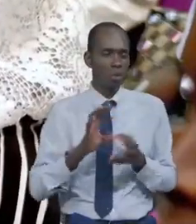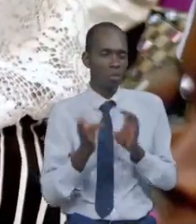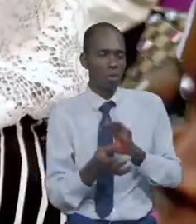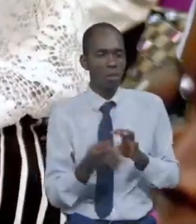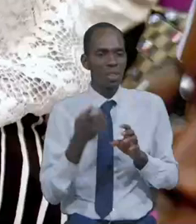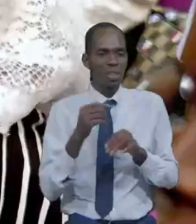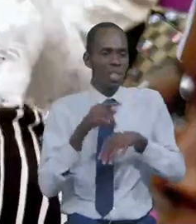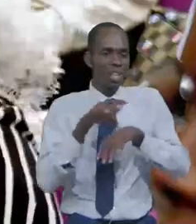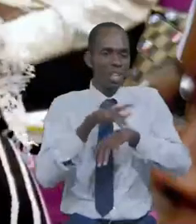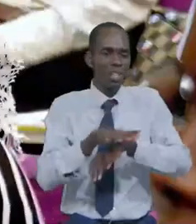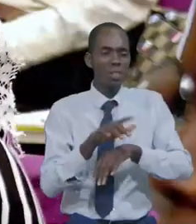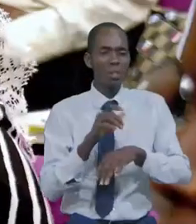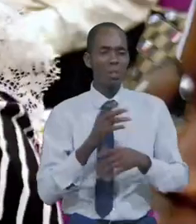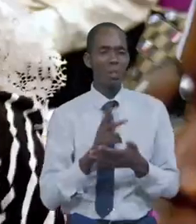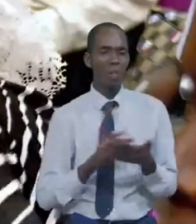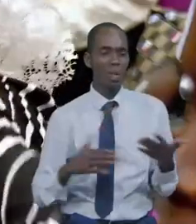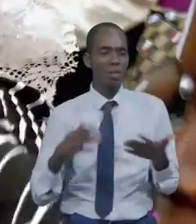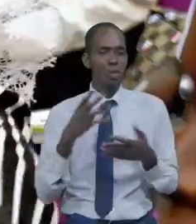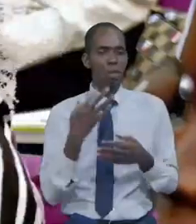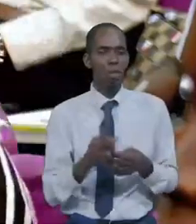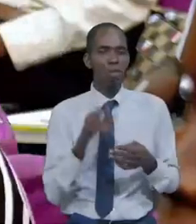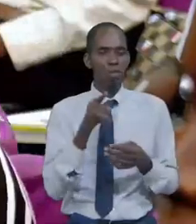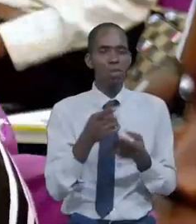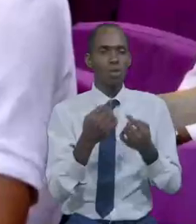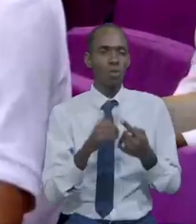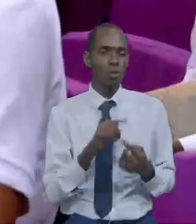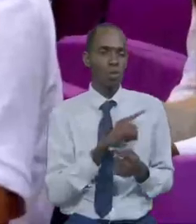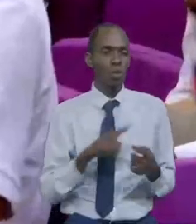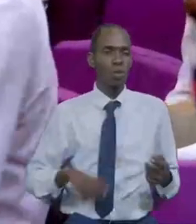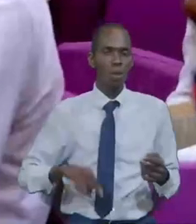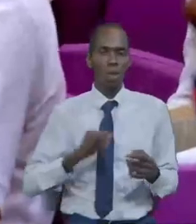l'aube de sa venue au Seigneur. Je vous pose la question,